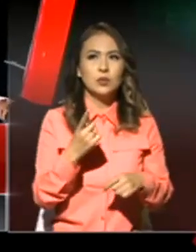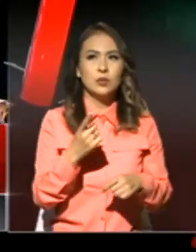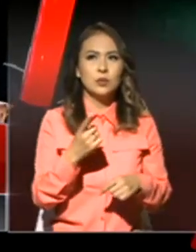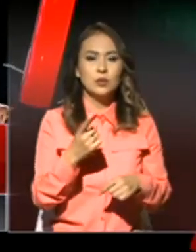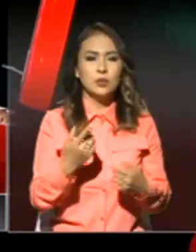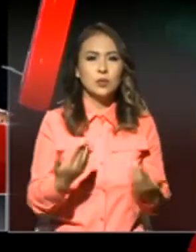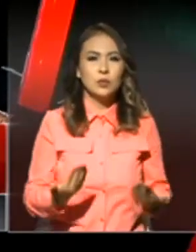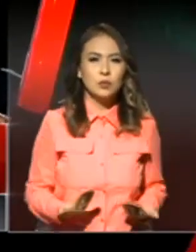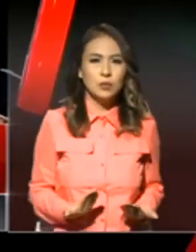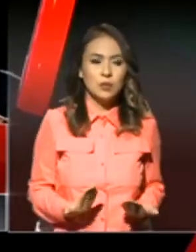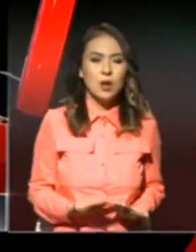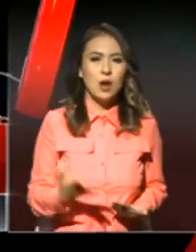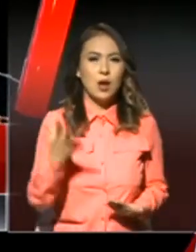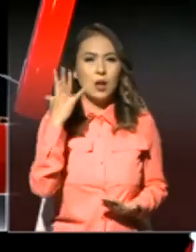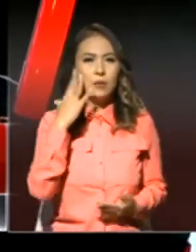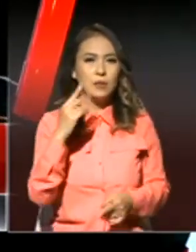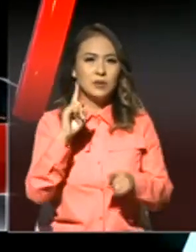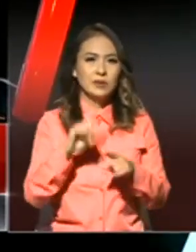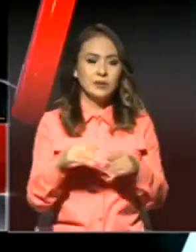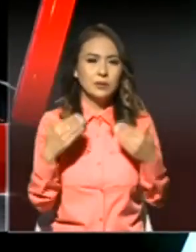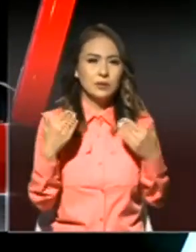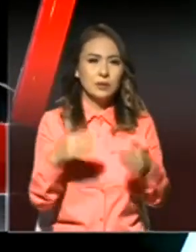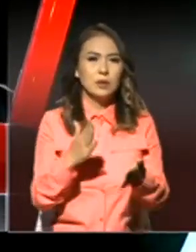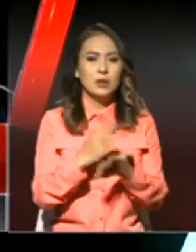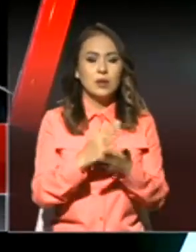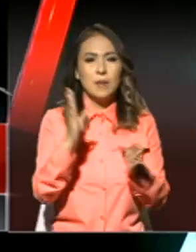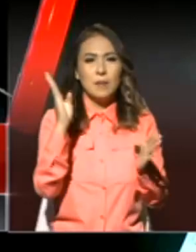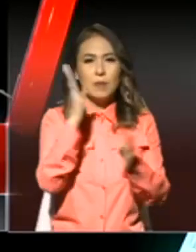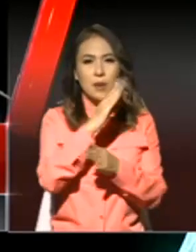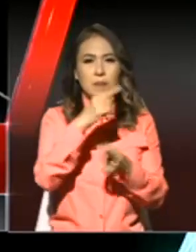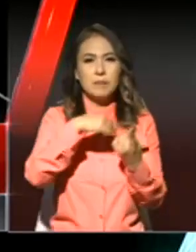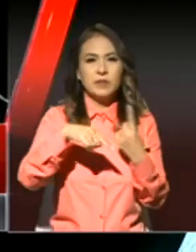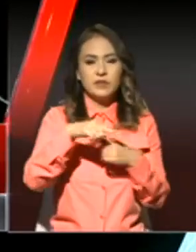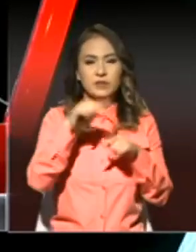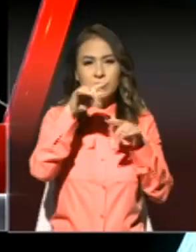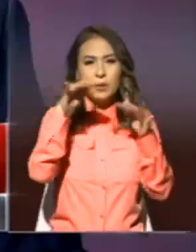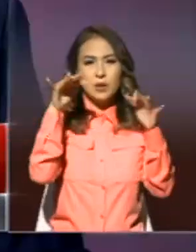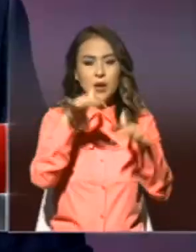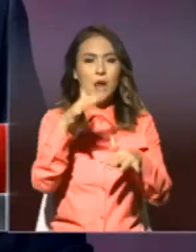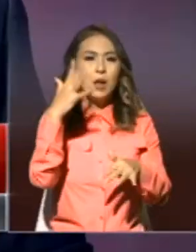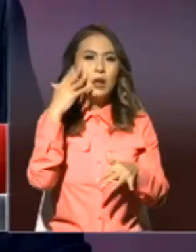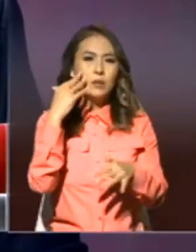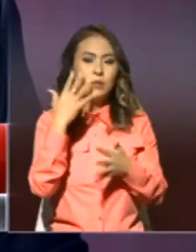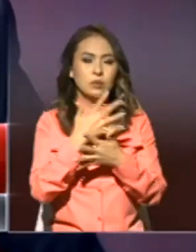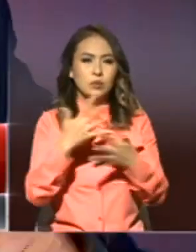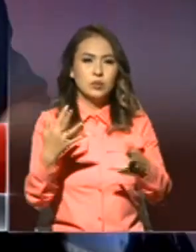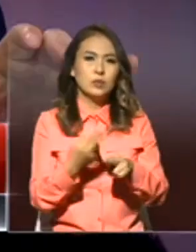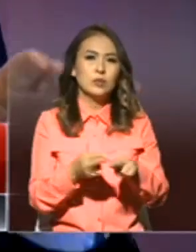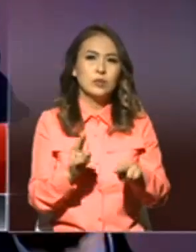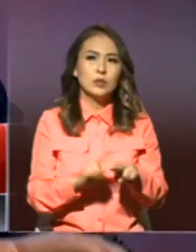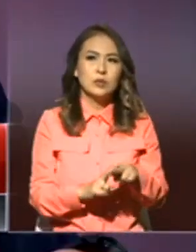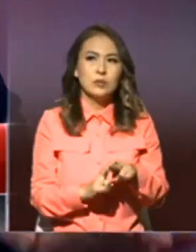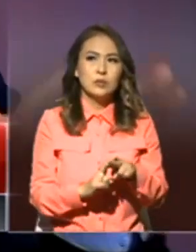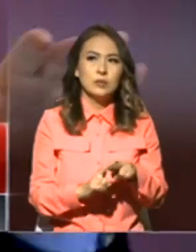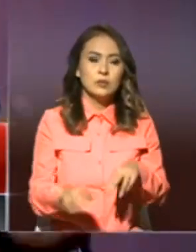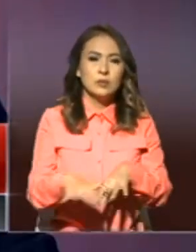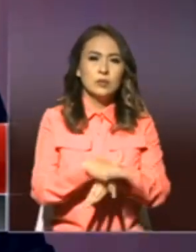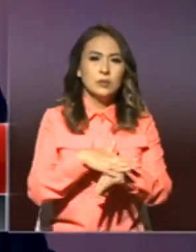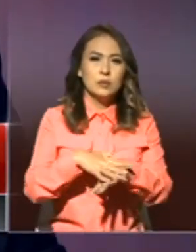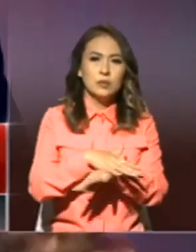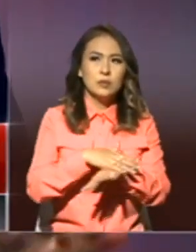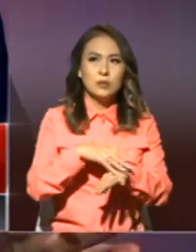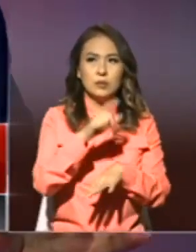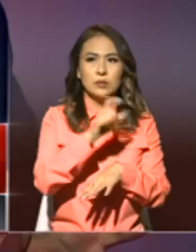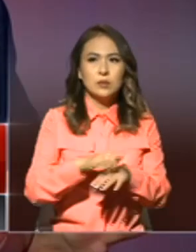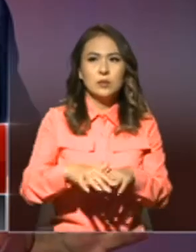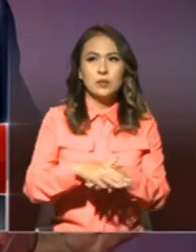әлеуметтік, мысалы, Алматыда өтіп кетеді, климатикалық жағдайы бар, жалпы бүкіл бизнесі бар, сояқ шоғырланған, сол сияқты. Ол жерде халықтың айналып келгенде